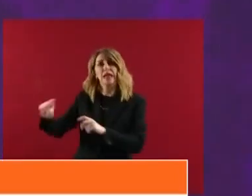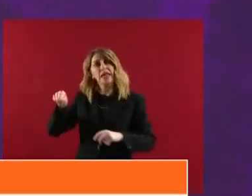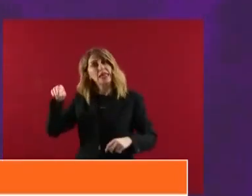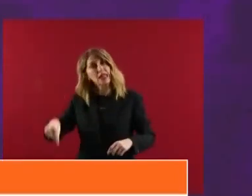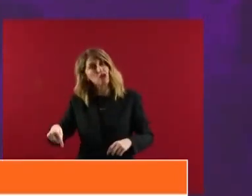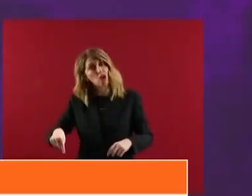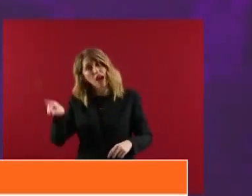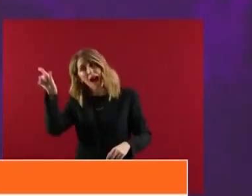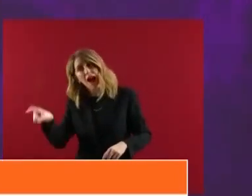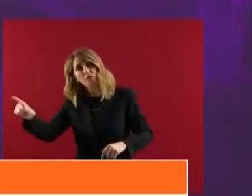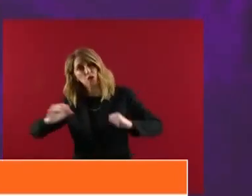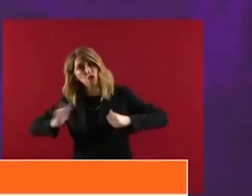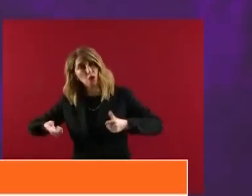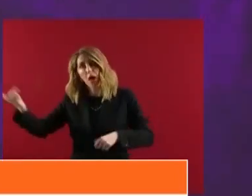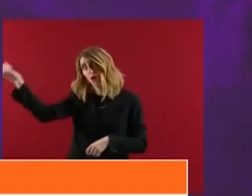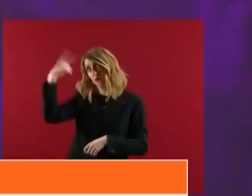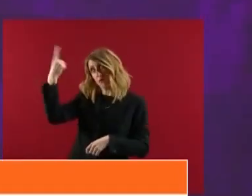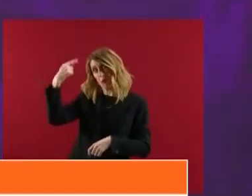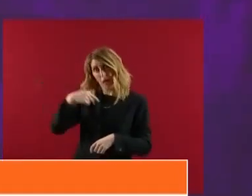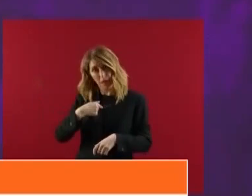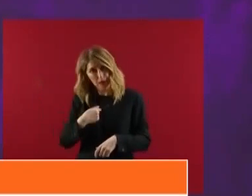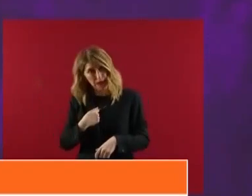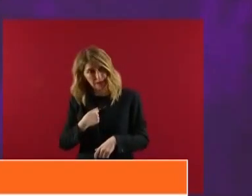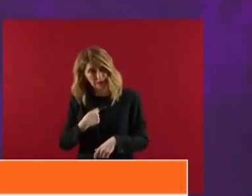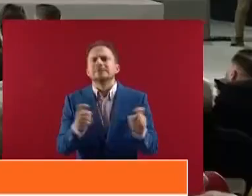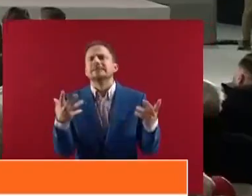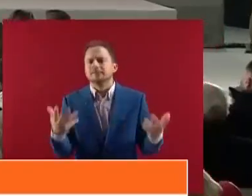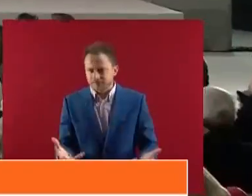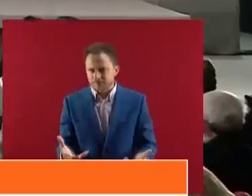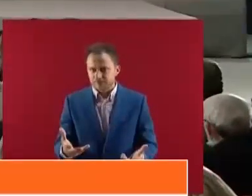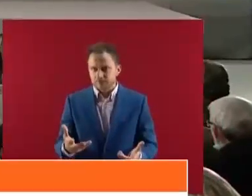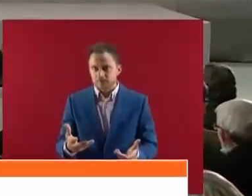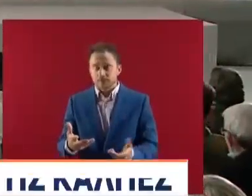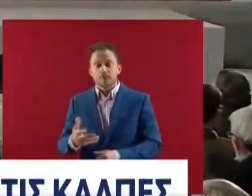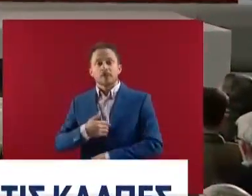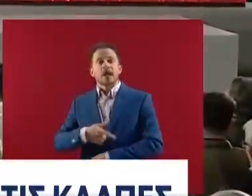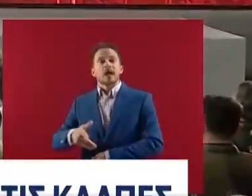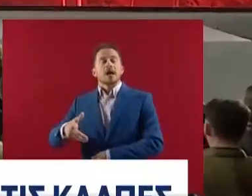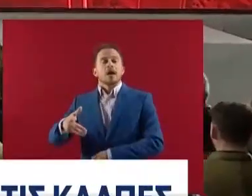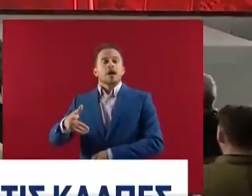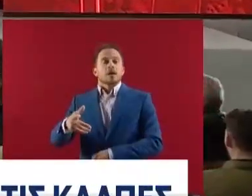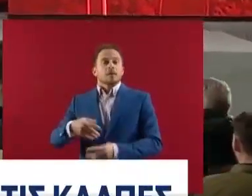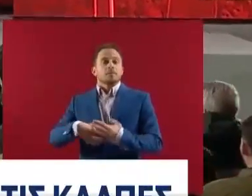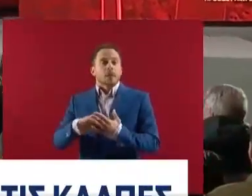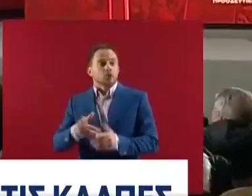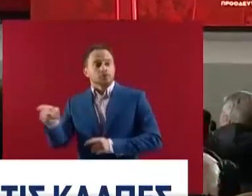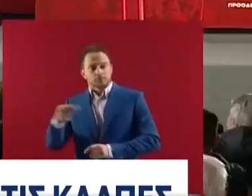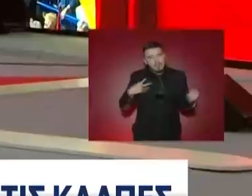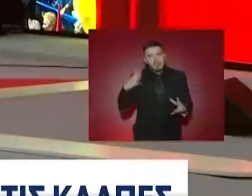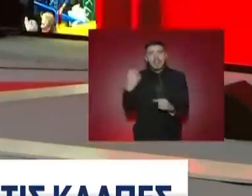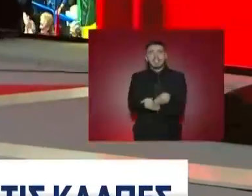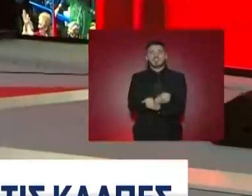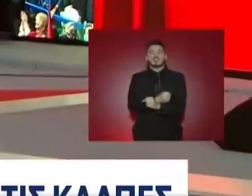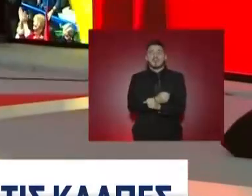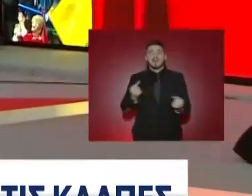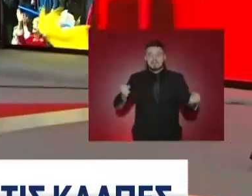και έχει το θράσος να μας μιλά για πεζοδρόμιο. Για τοξικότητα, διχασμό και ψέματα κατηγορεί τον Αλέξη Τσίπρα η κυβέρνηση.